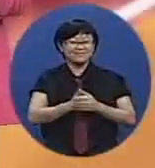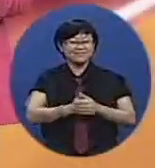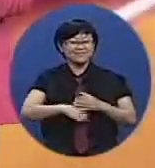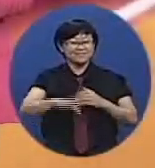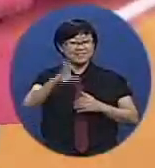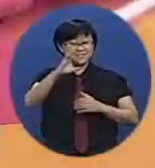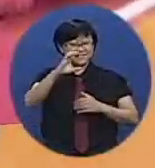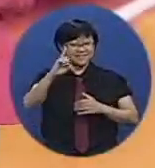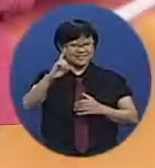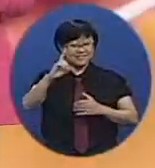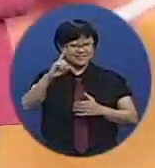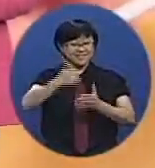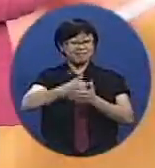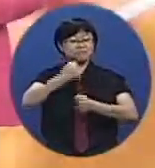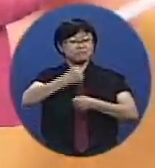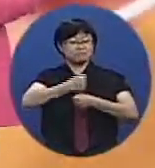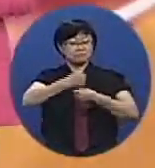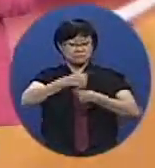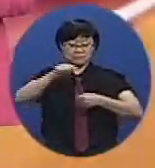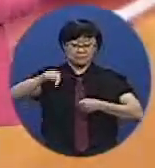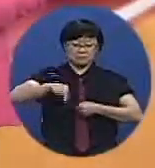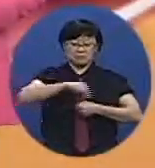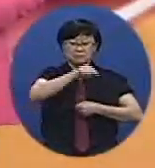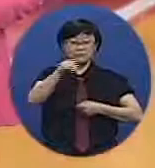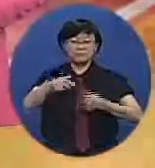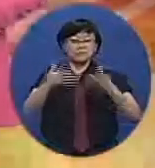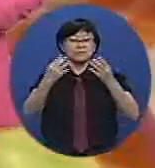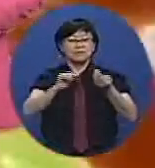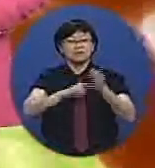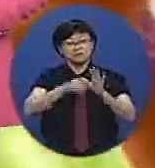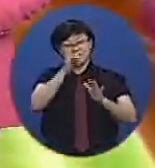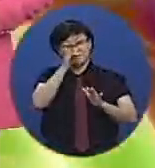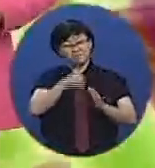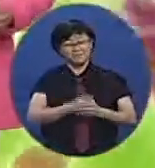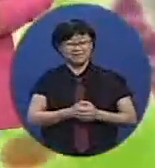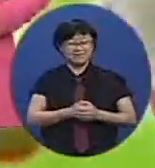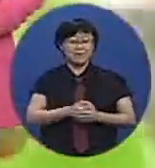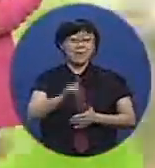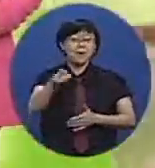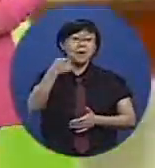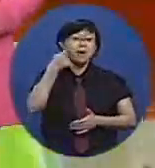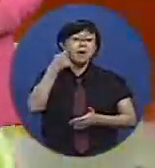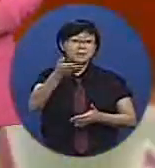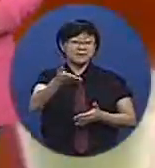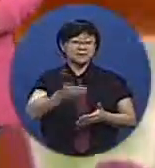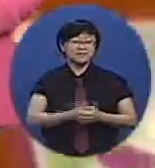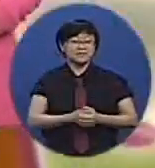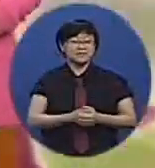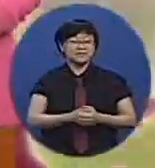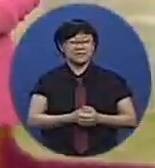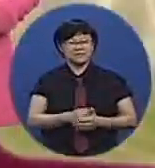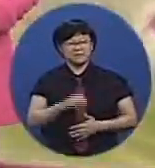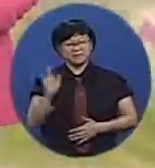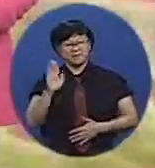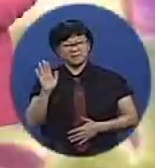레코드, 예, CD 이렇게 내시는 분들이 많이 계세요. 있어요. 한번 예. 도전을 해보시지 그래요.